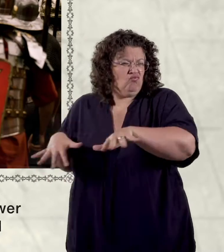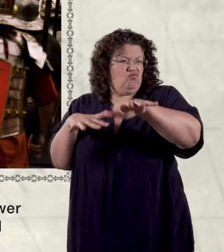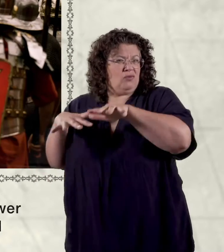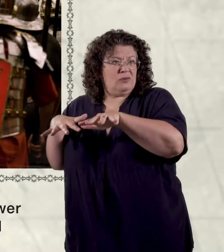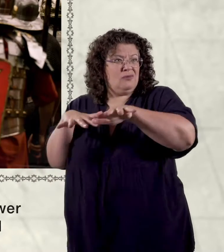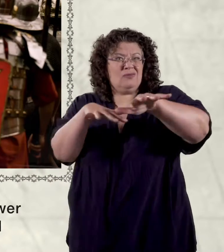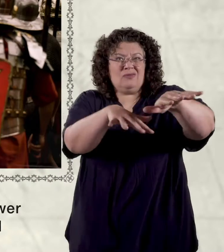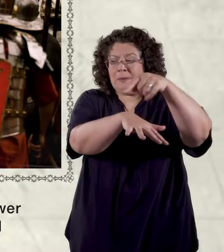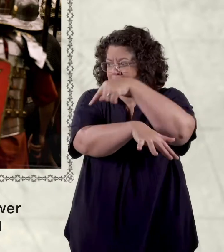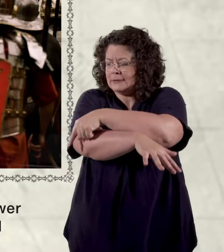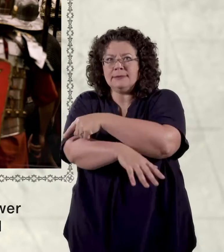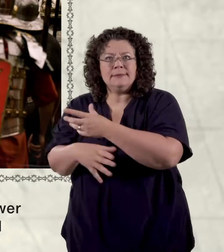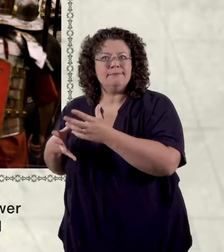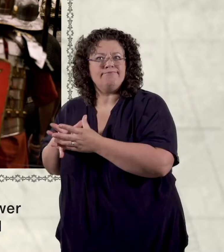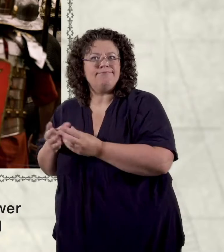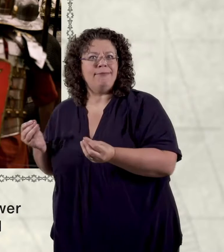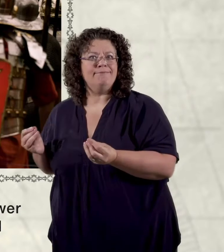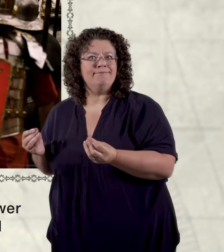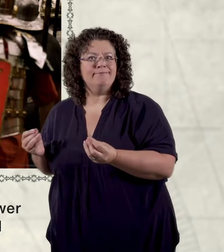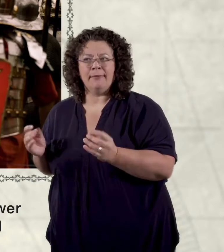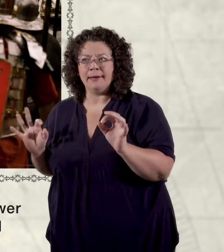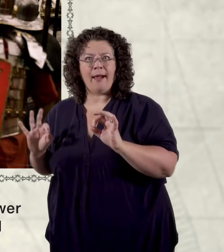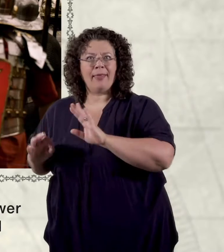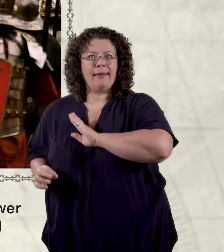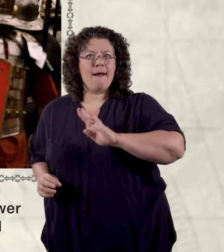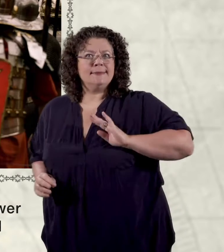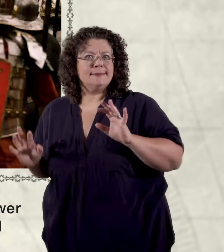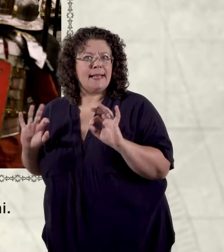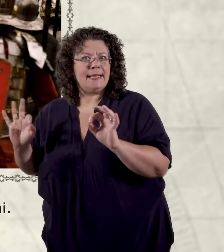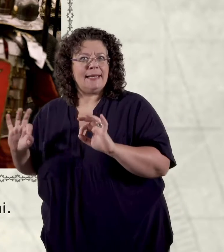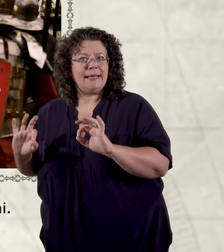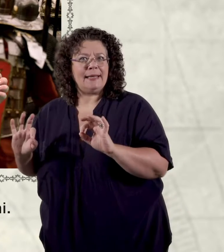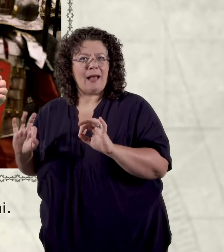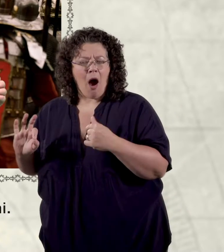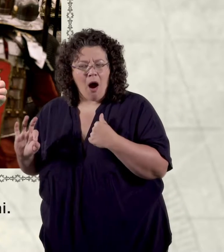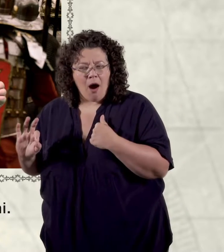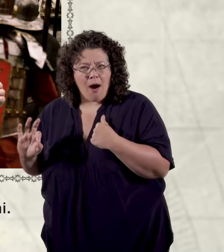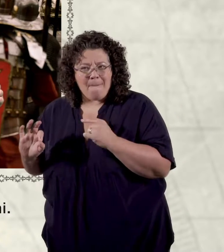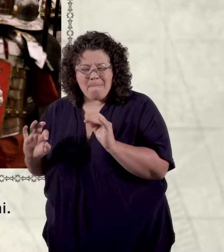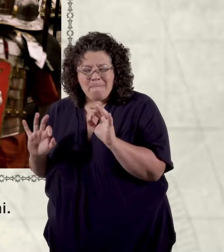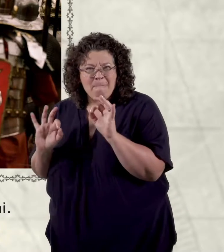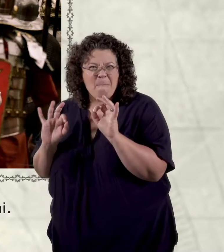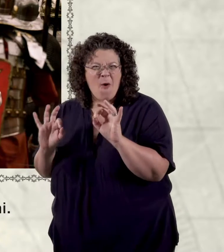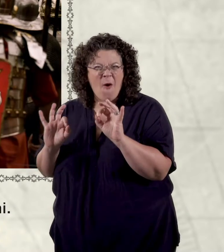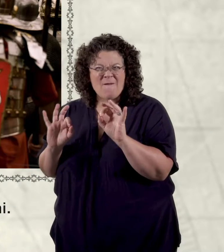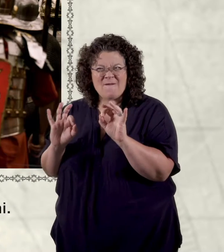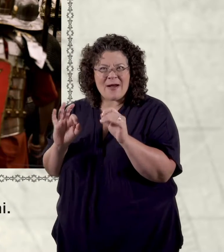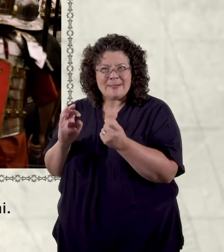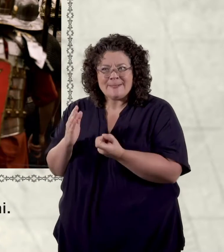hynny'n golygu bod na ddim llawer ar ôl ym mhrif ddinas y Rhufeiniaid. Doedd na'm lot yna i'w gwarchod